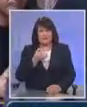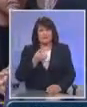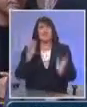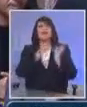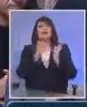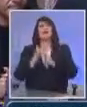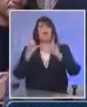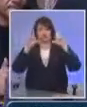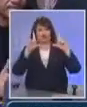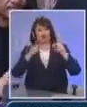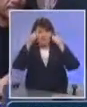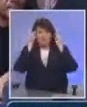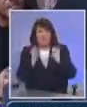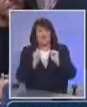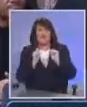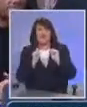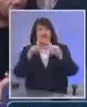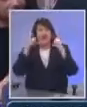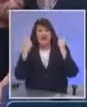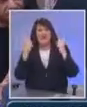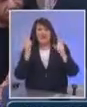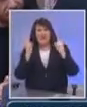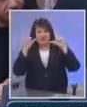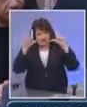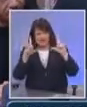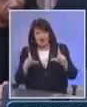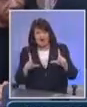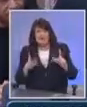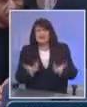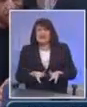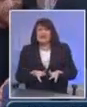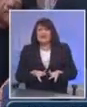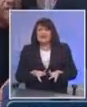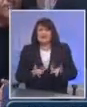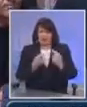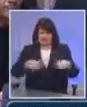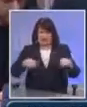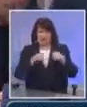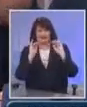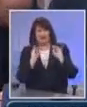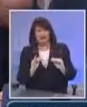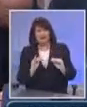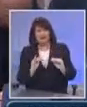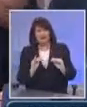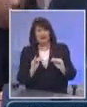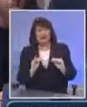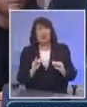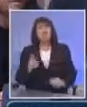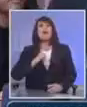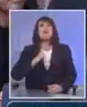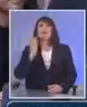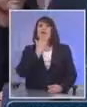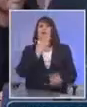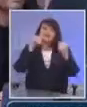της Παναγίας, των Αγίων αλλά και των ηρώων μας, θα εξακολουθούν να κοσμούν τις τάξεις μας και περιμένουμε από όλους τους μαθητές να